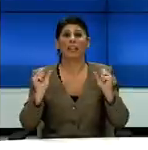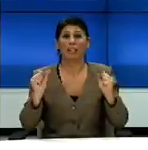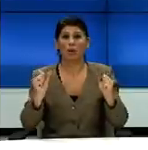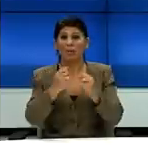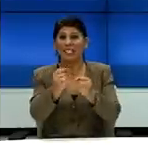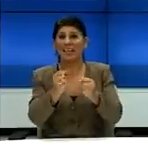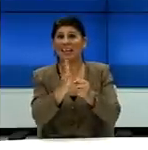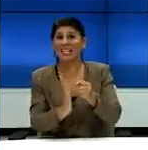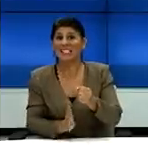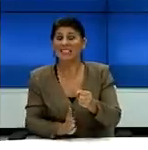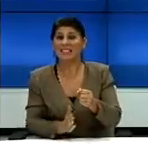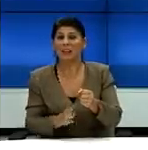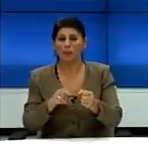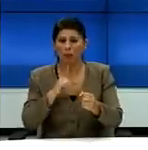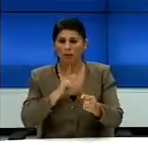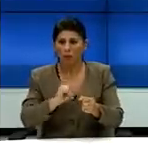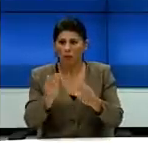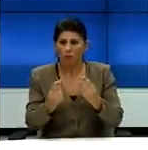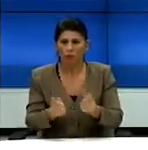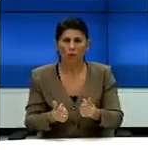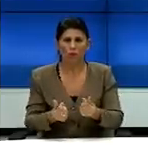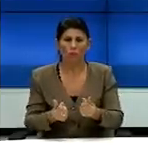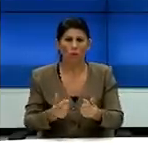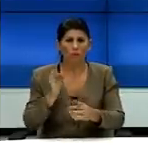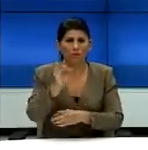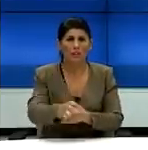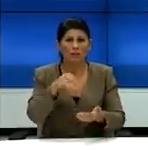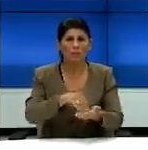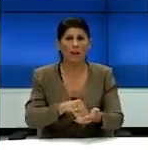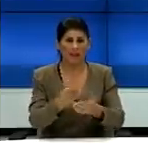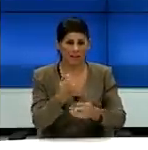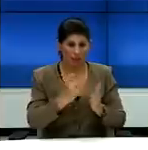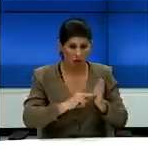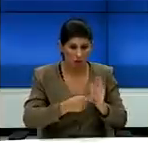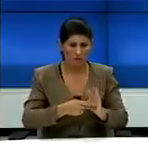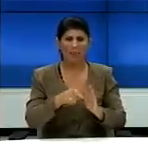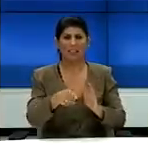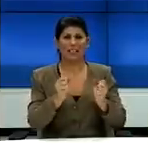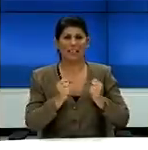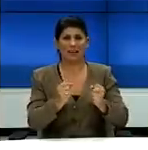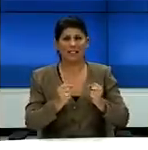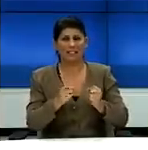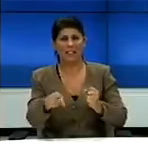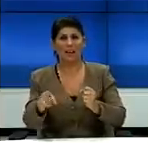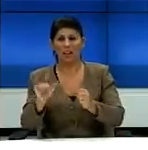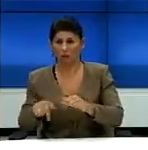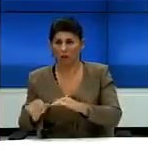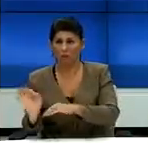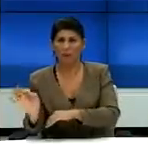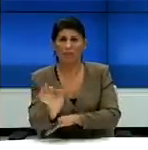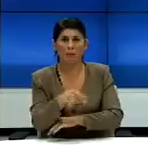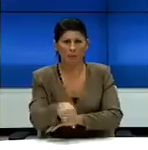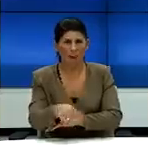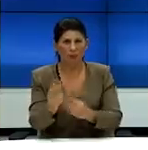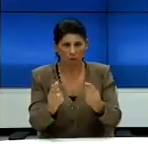τις ίδιες συνταγές δηλαδή που μας οδήγησαν σε κρίσεις. Η οικονομική κρίση, η πανδημία τώρα, με αυτές τις συνταγές θα πορευτούμε